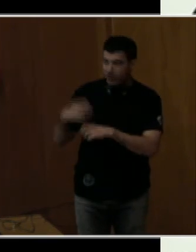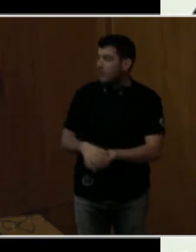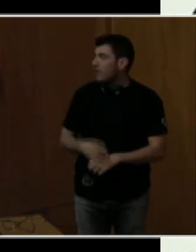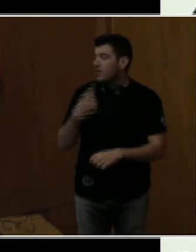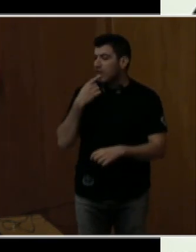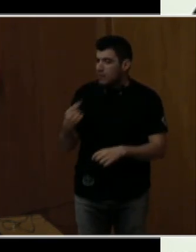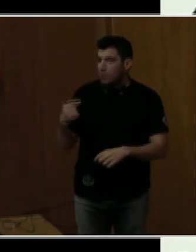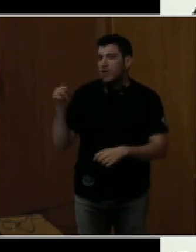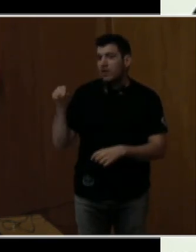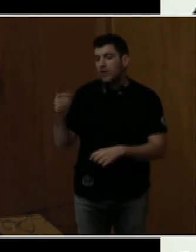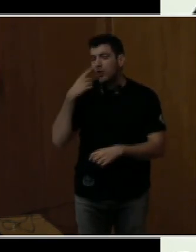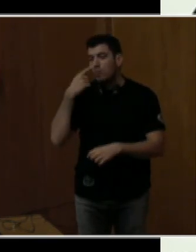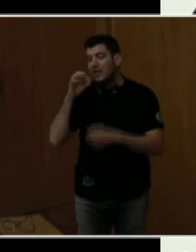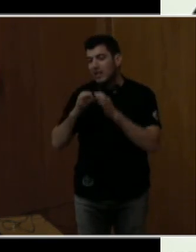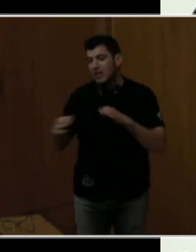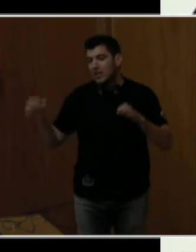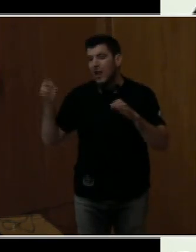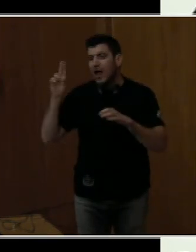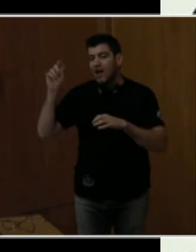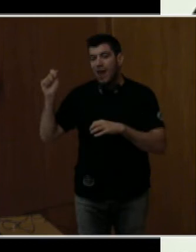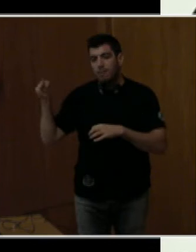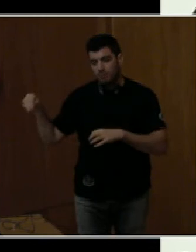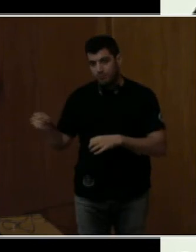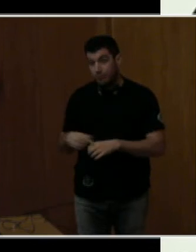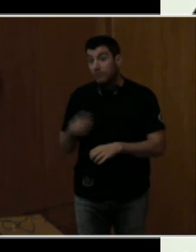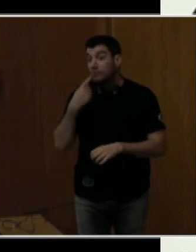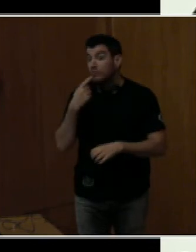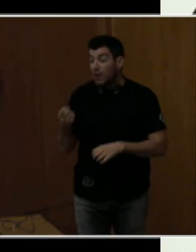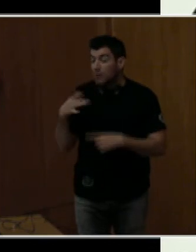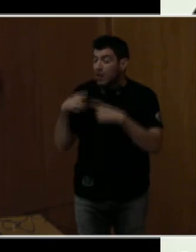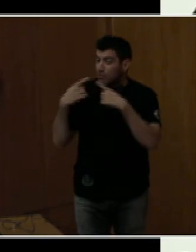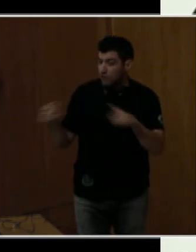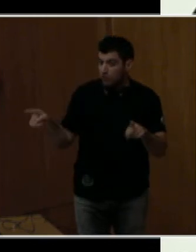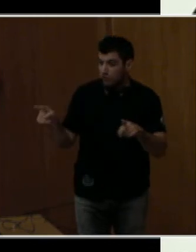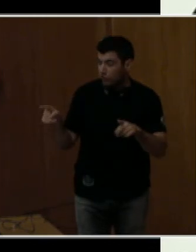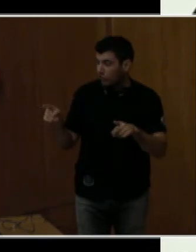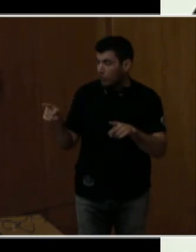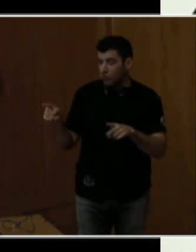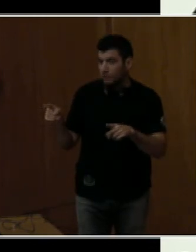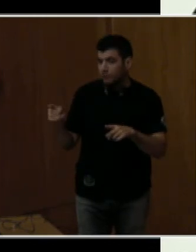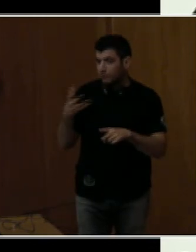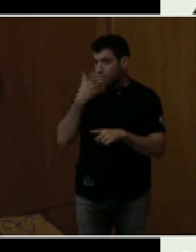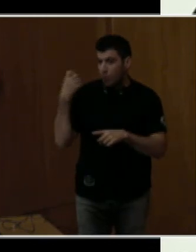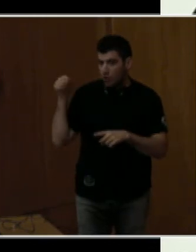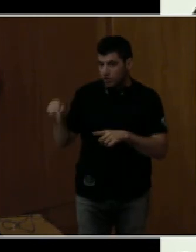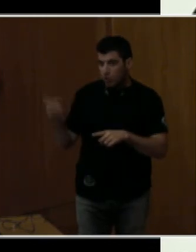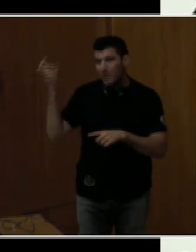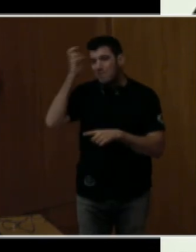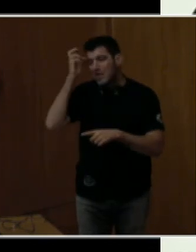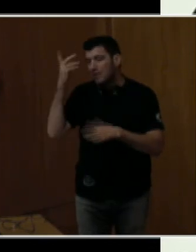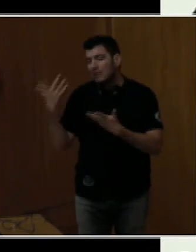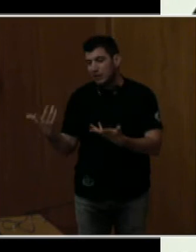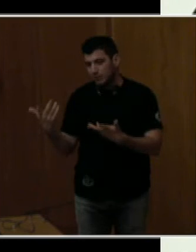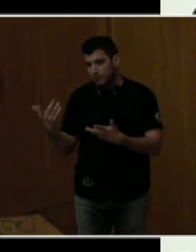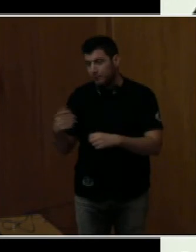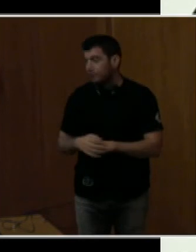Και να ξεκινήσουμε λίγο με τον ορισμό της μνήμης, στην ουσία στον άνθρωπο, εκεί που το ξέρουμε καλύτερα από όλους. Στον άνθρωπο, λοιπόν, με βάση τον ορισμό